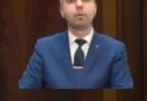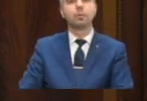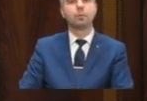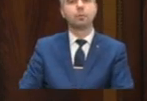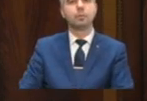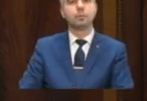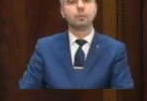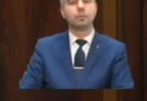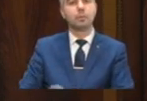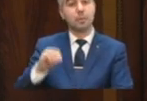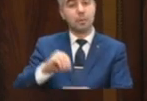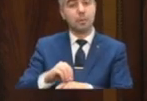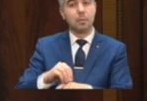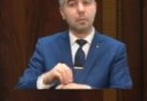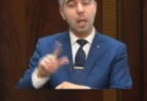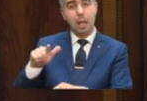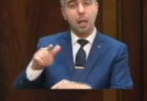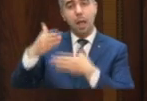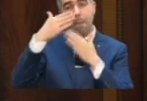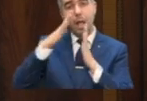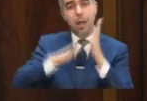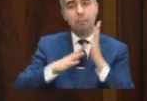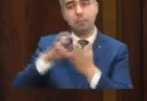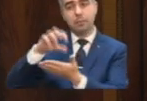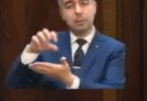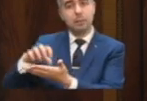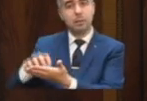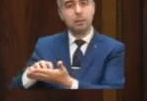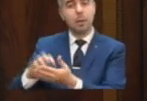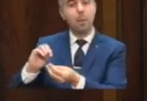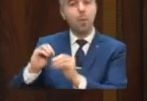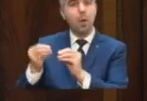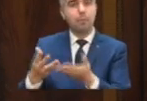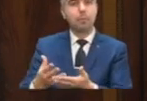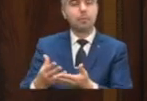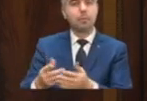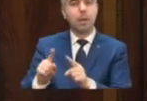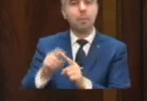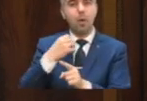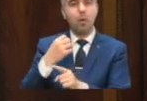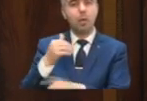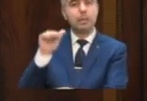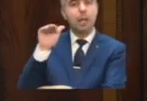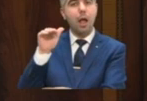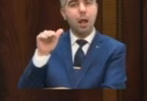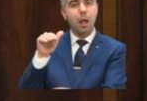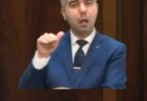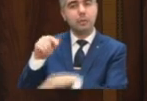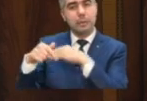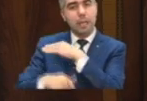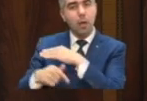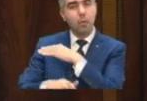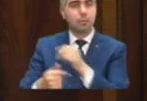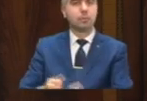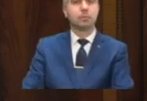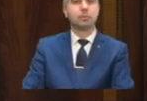أن بعض مناطق المملكة لازالت تعاني من مشاكل في القطاع، إقليم سيدي فني نموذجا كعدم